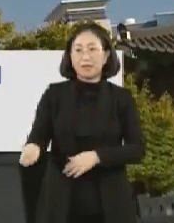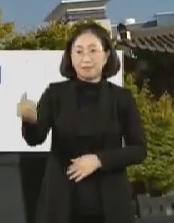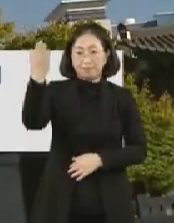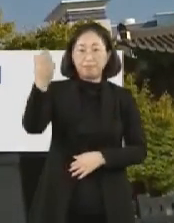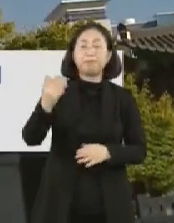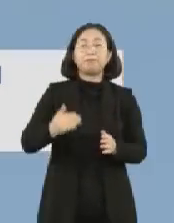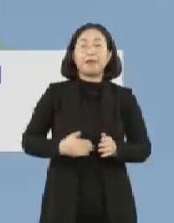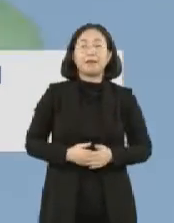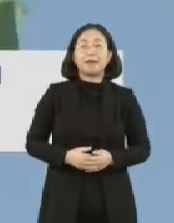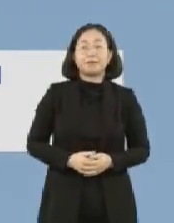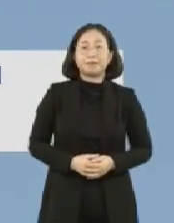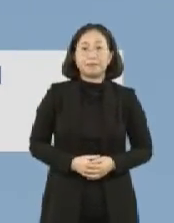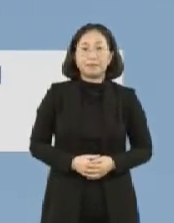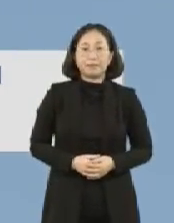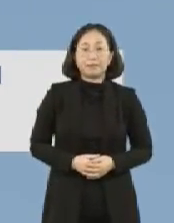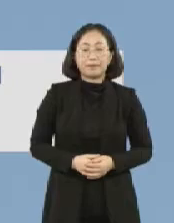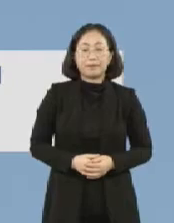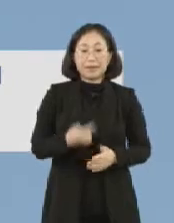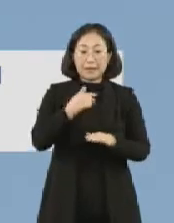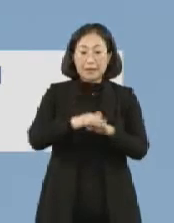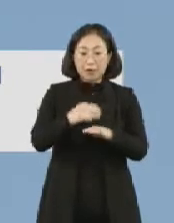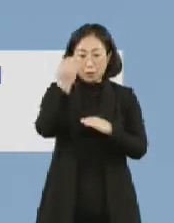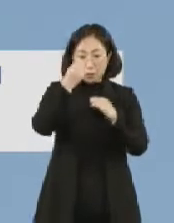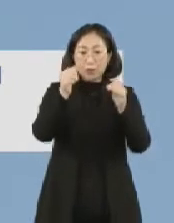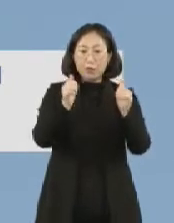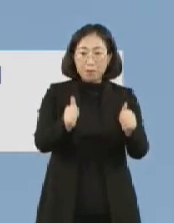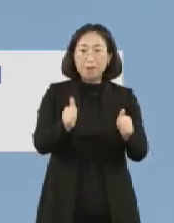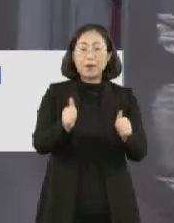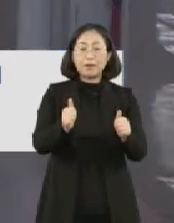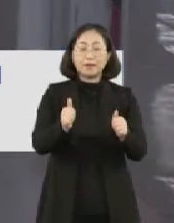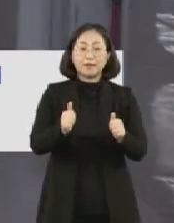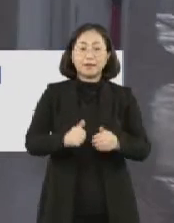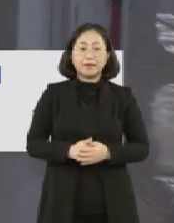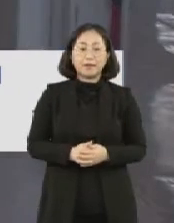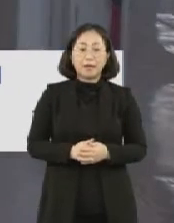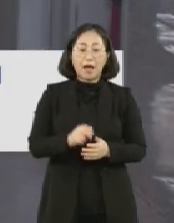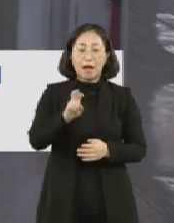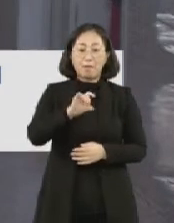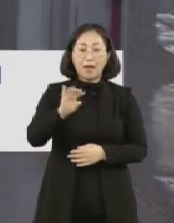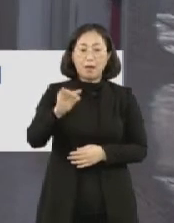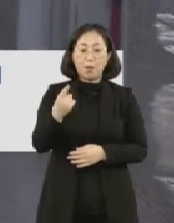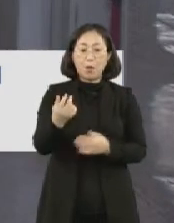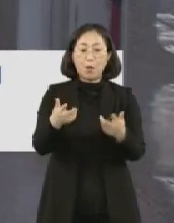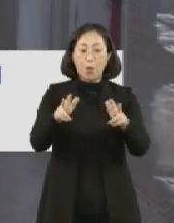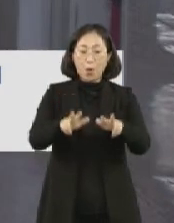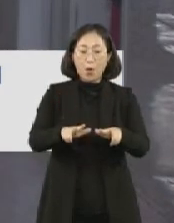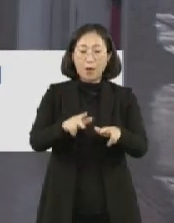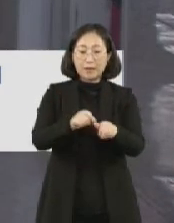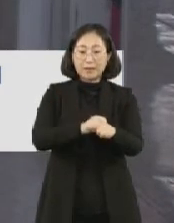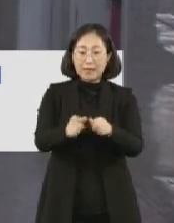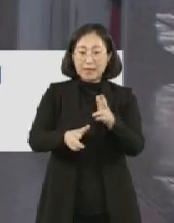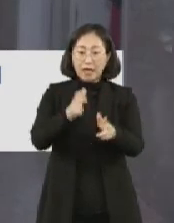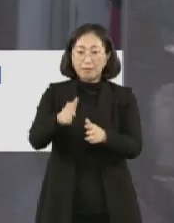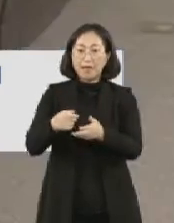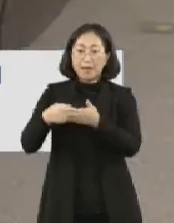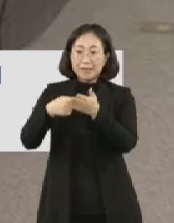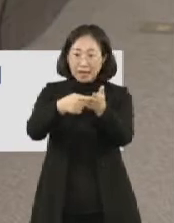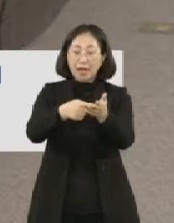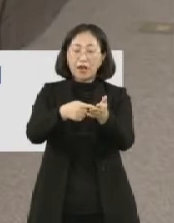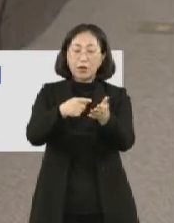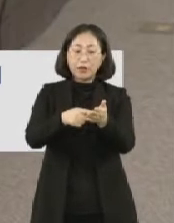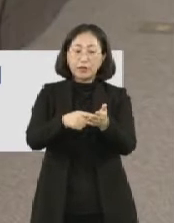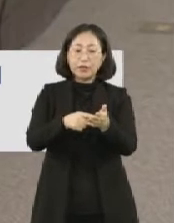사업자의 손을 들어줬습니다 대전고법 형 증 행정 1부는 매봉 0 건 민간 층 매 사업자가 제기한 소송에서